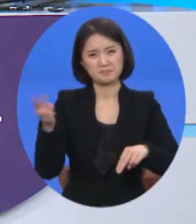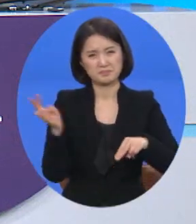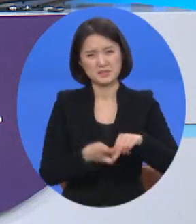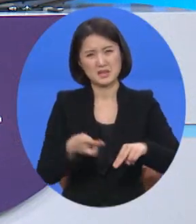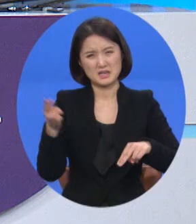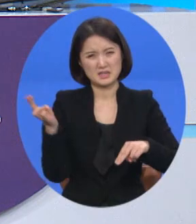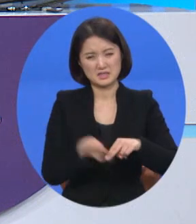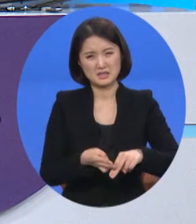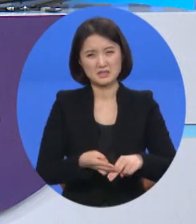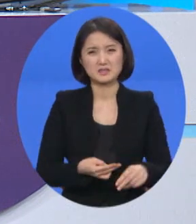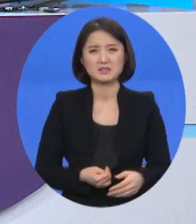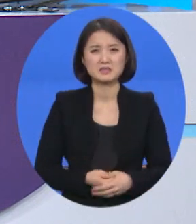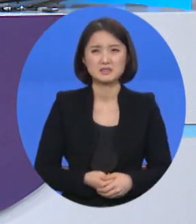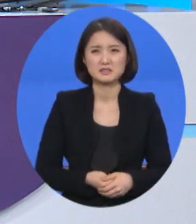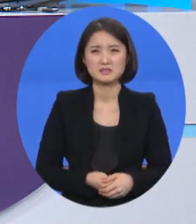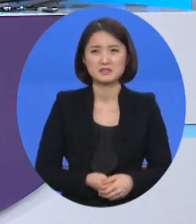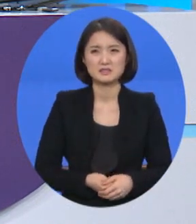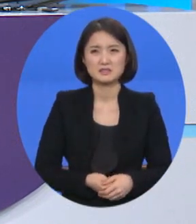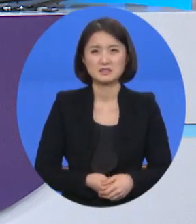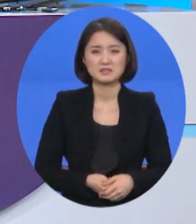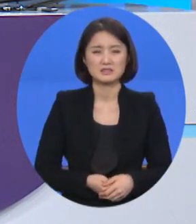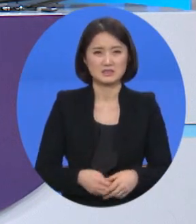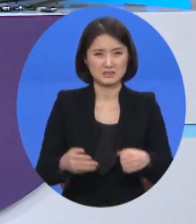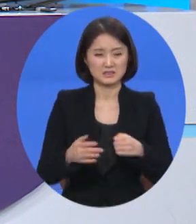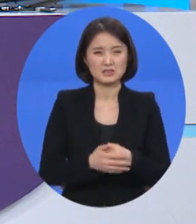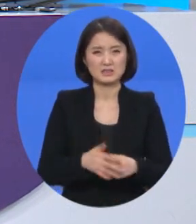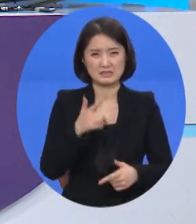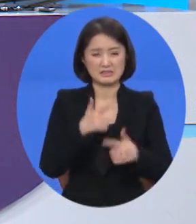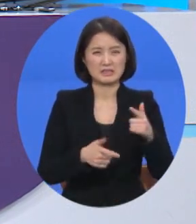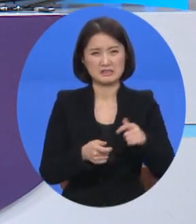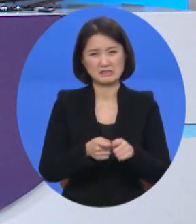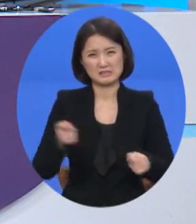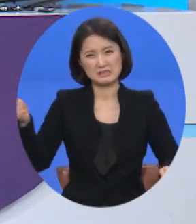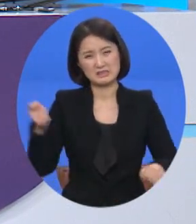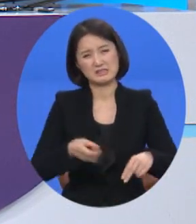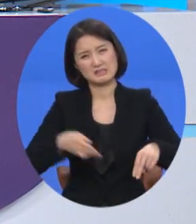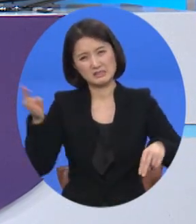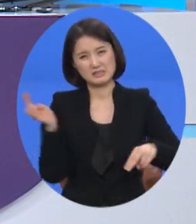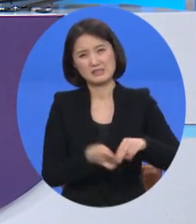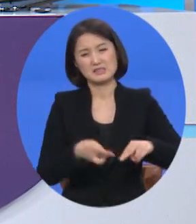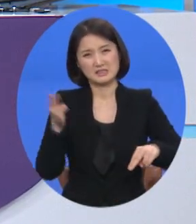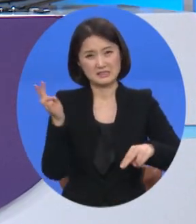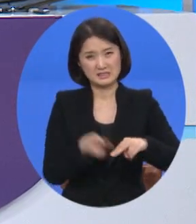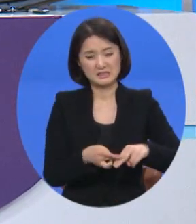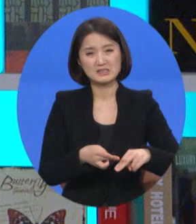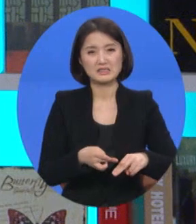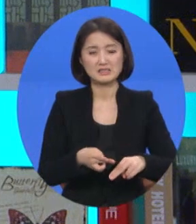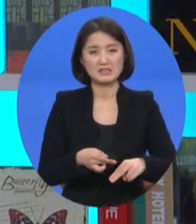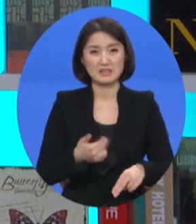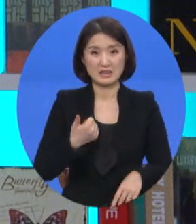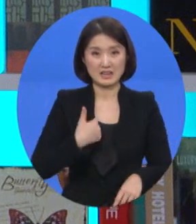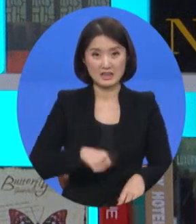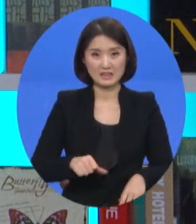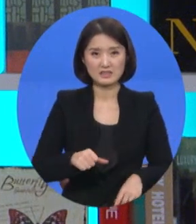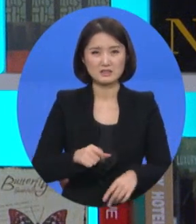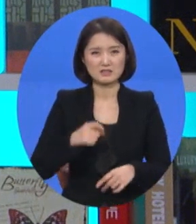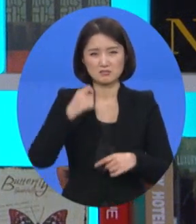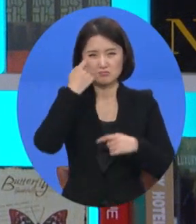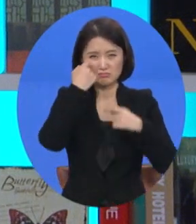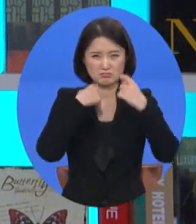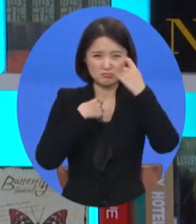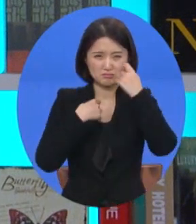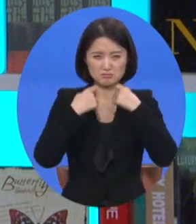중에 마당에서 종아리를 쳤습니다 아버지가 때리니 종아리를 맞았던 이지 뚝뚝 눈물을